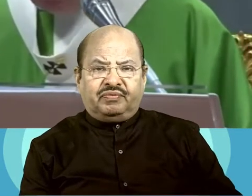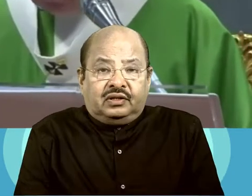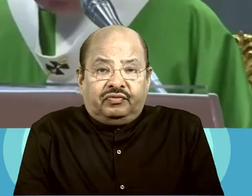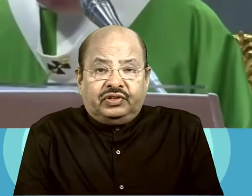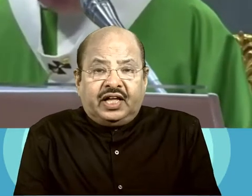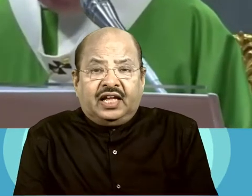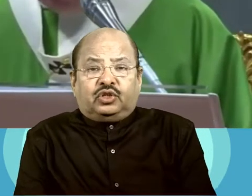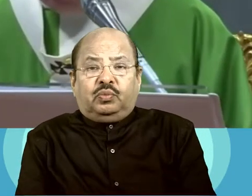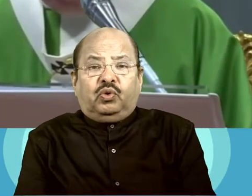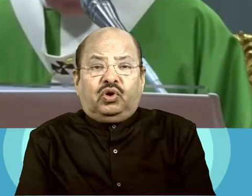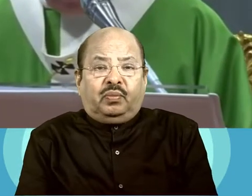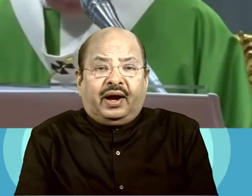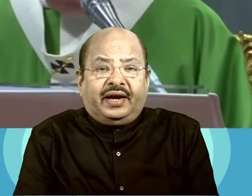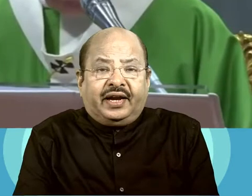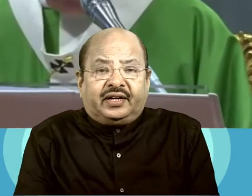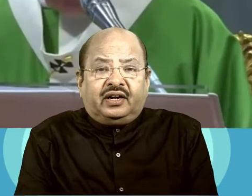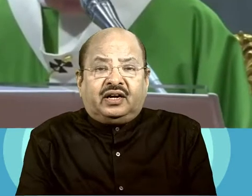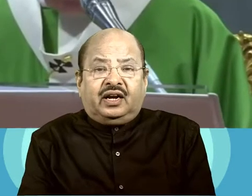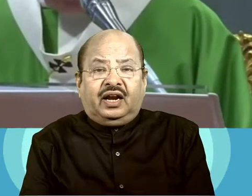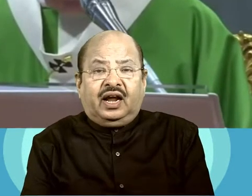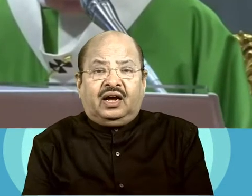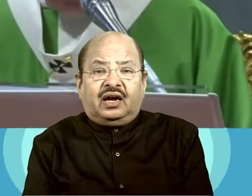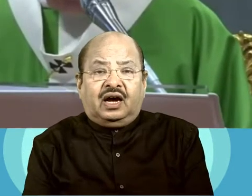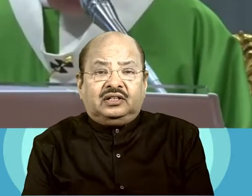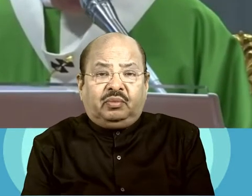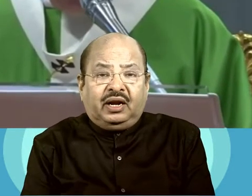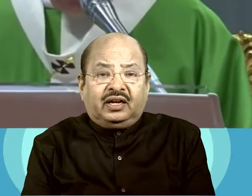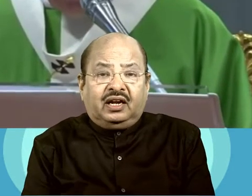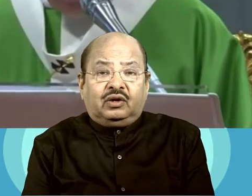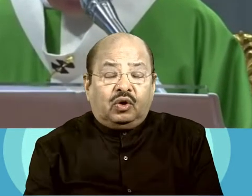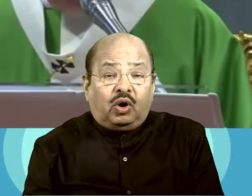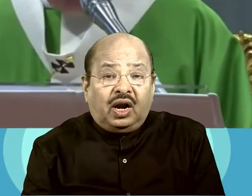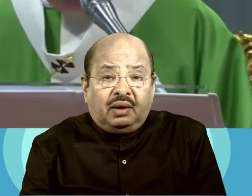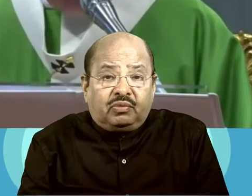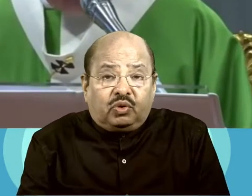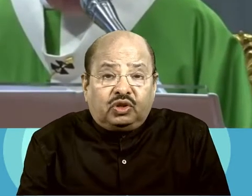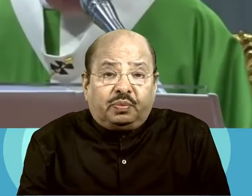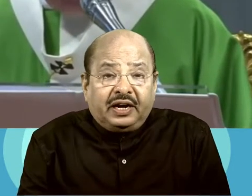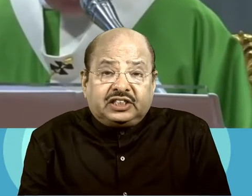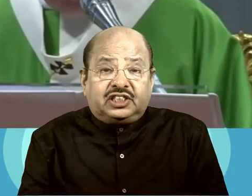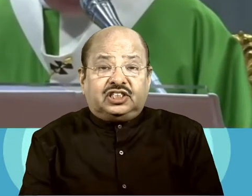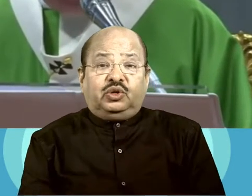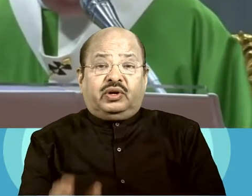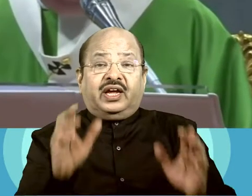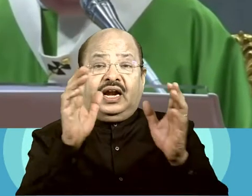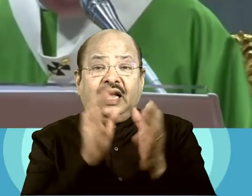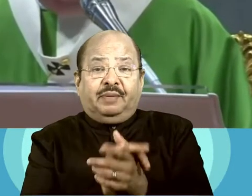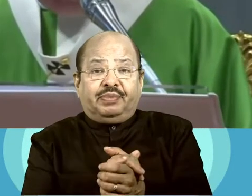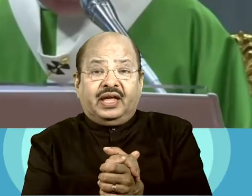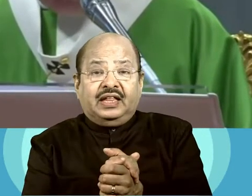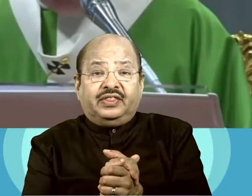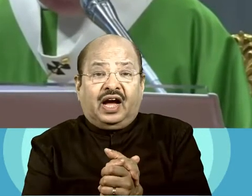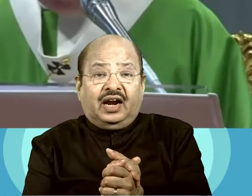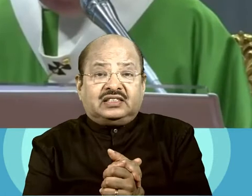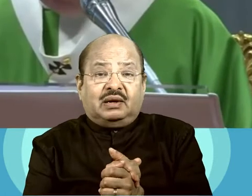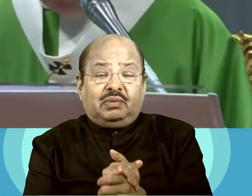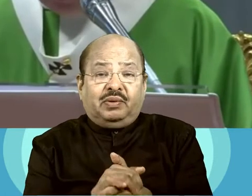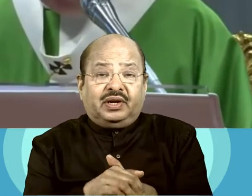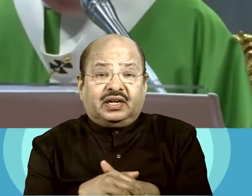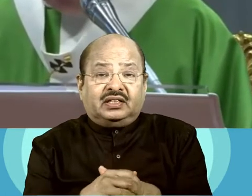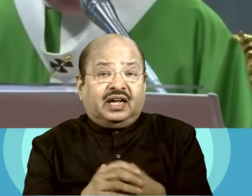നിഷ്ക്രിയവും വിധേയത്വപൂർണവുമായ ഏറ്റെടുക്കലല്ല. അതുമല്ലെങ്കിൽ കൊള്ളാം, ഒന്ന് പരീക്ഷിച്ച് നോക്കിക്കളയാം,